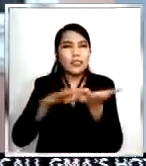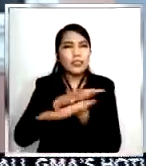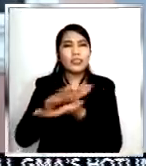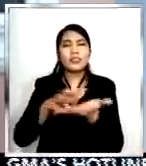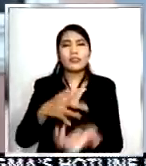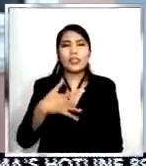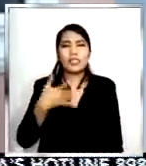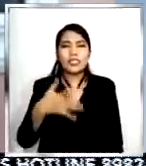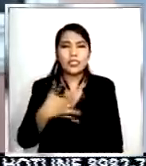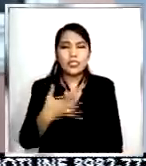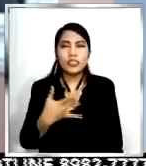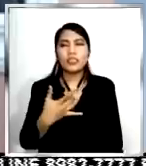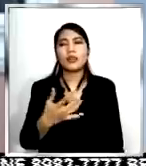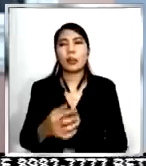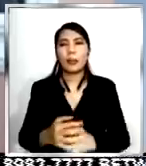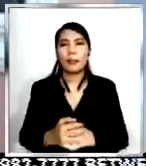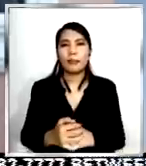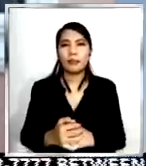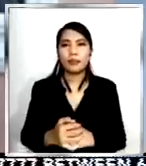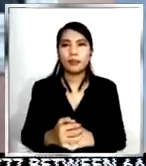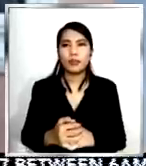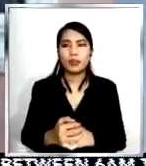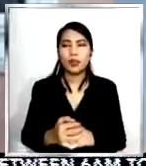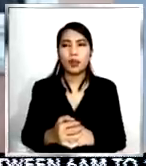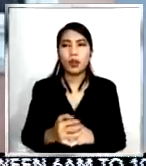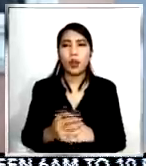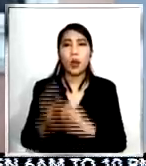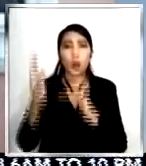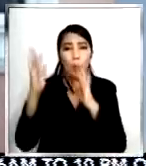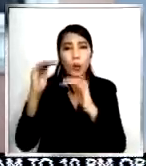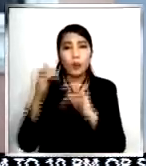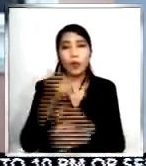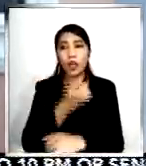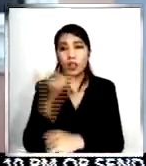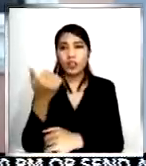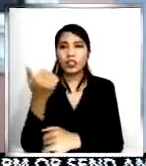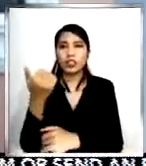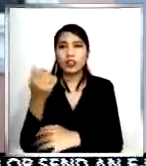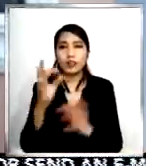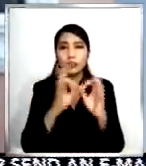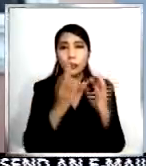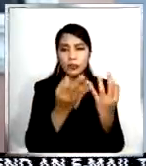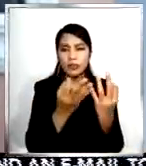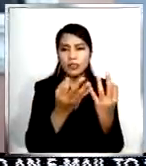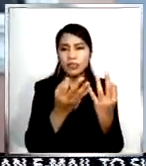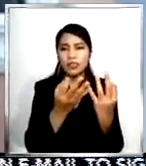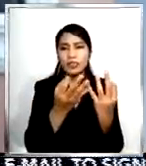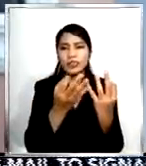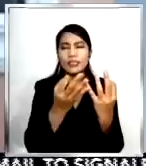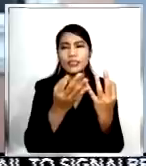Sana yun din ang maramdaman ng mga katulad ko.